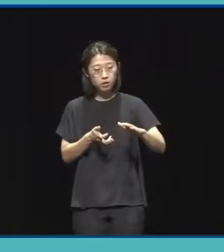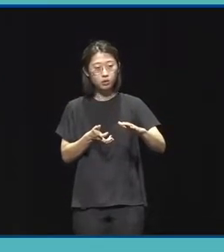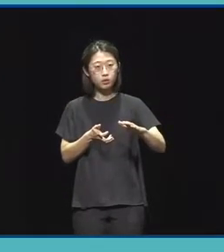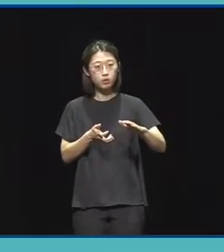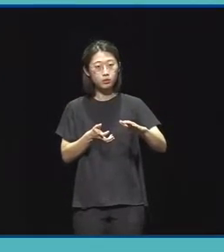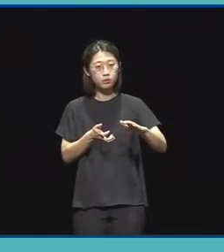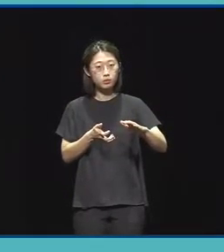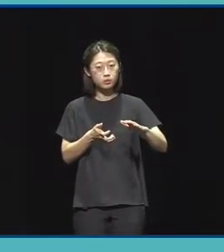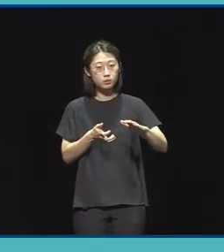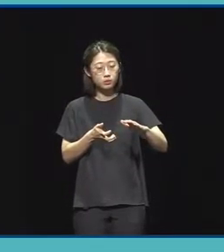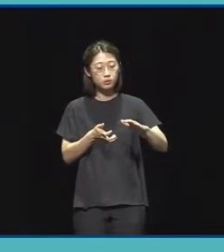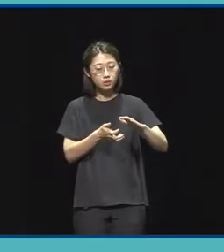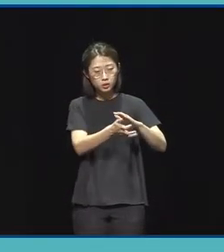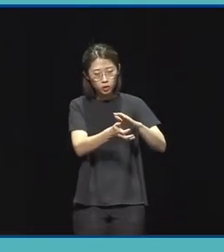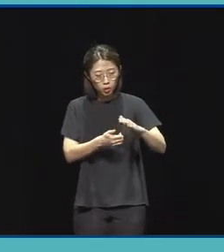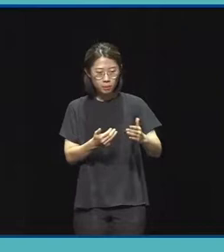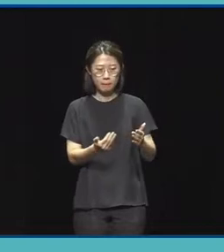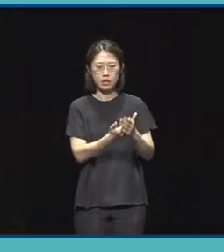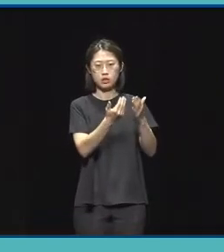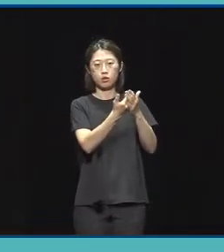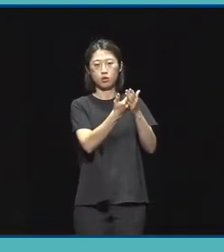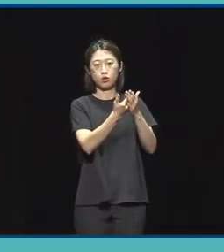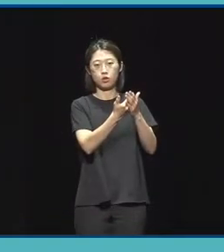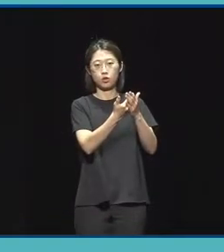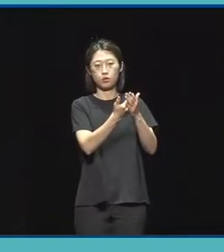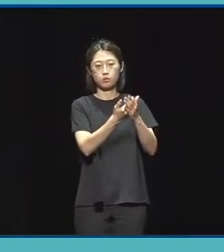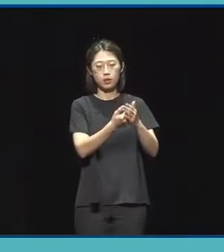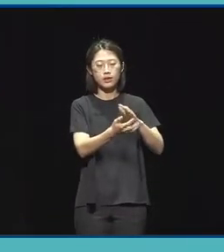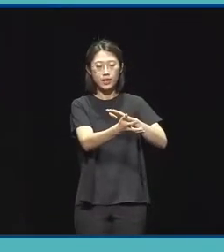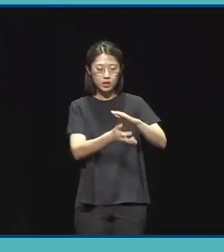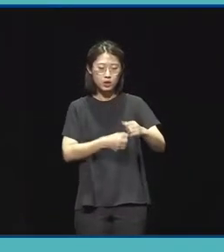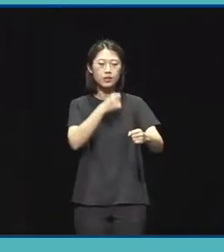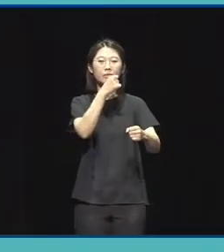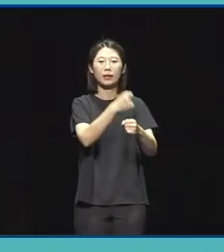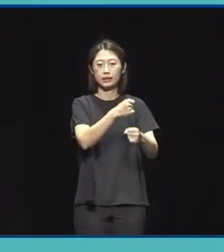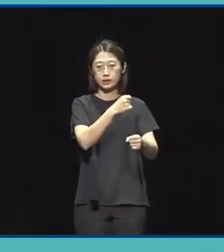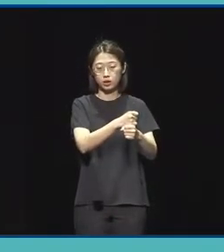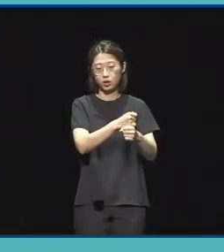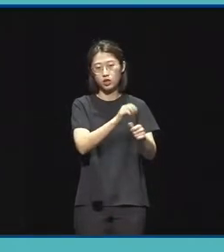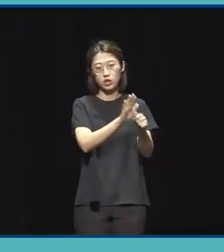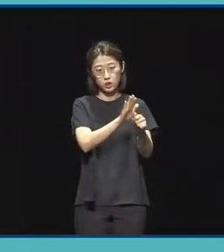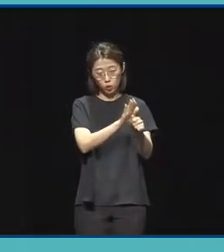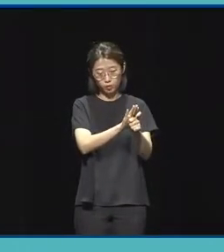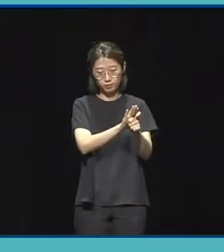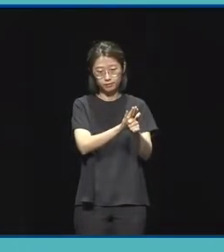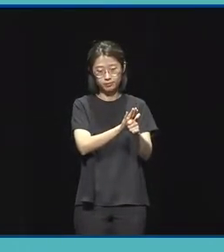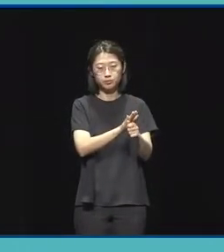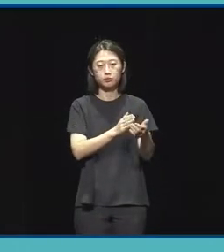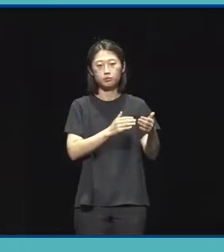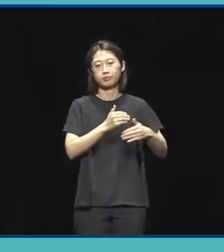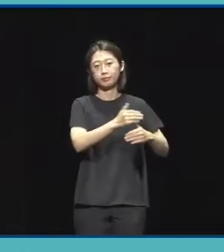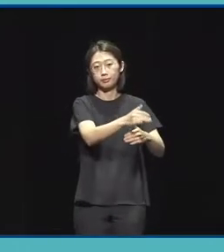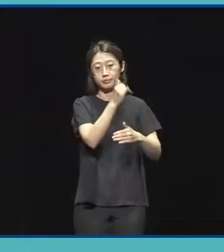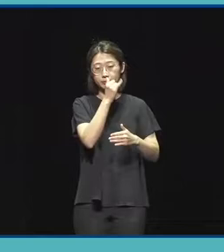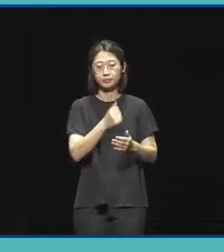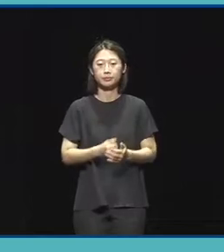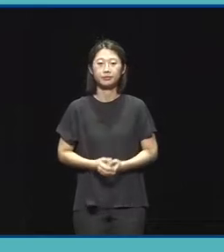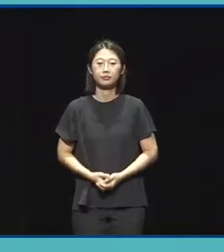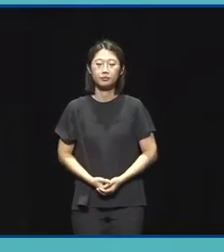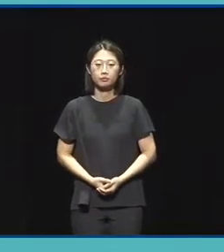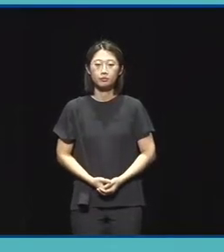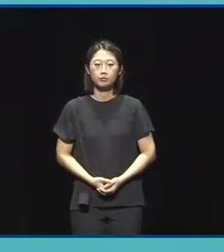프리프로덕션 단계로 발전시키는 사전 제작지원단계 이렇게 유형이 나뉘어져 있다고 보시면 되겠습니다